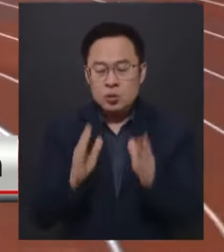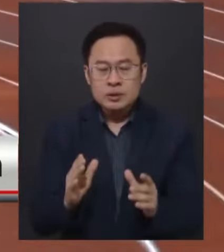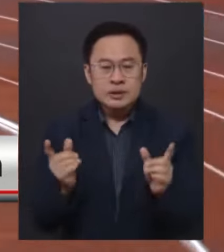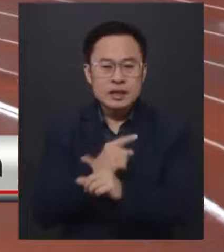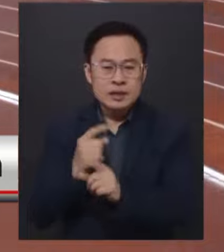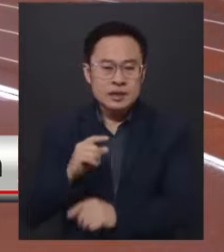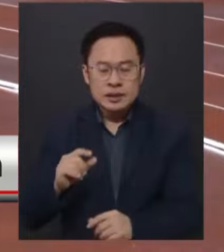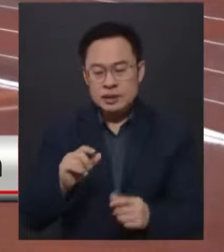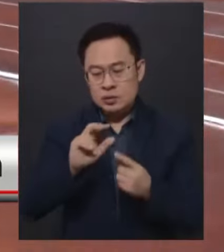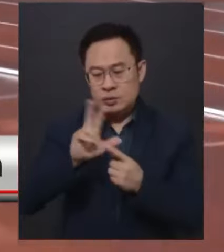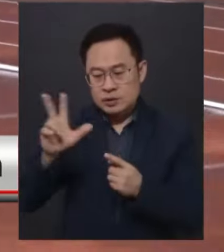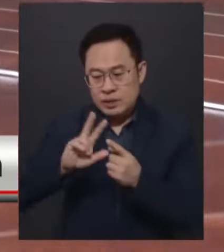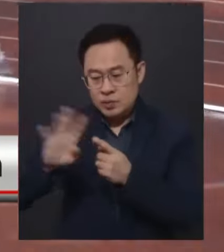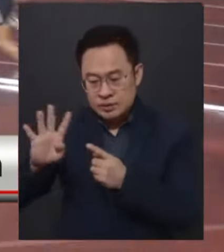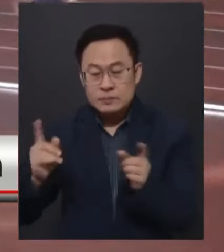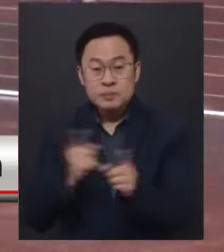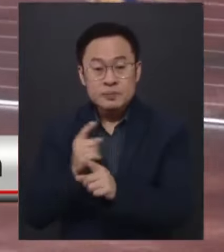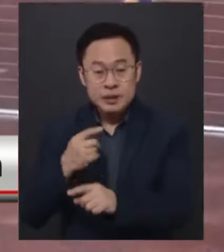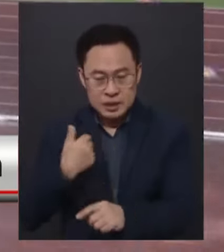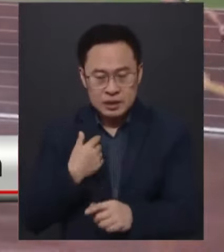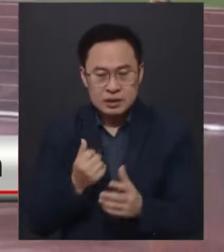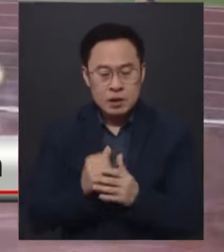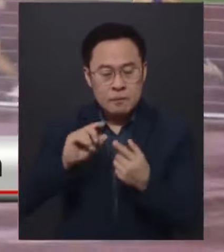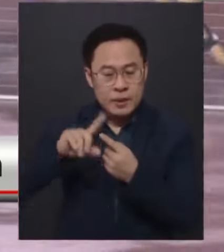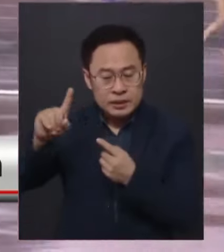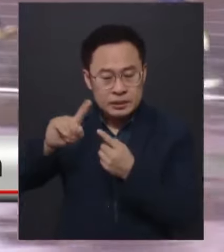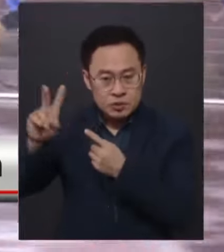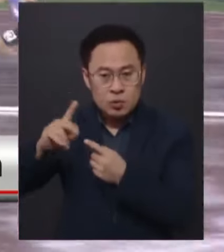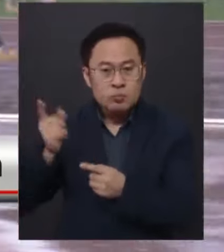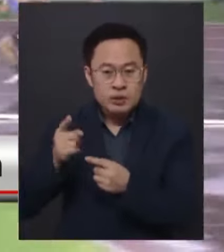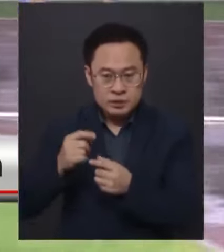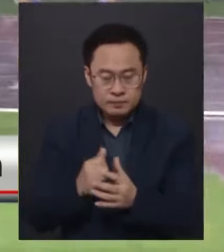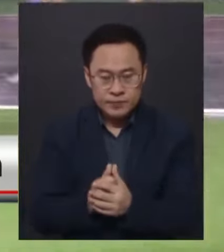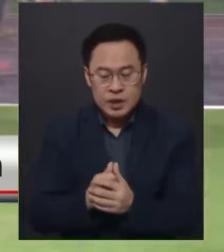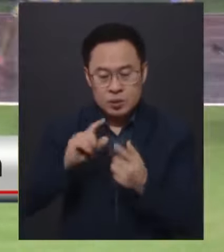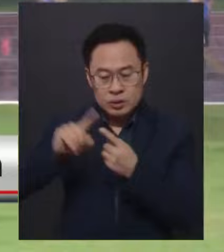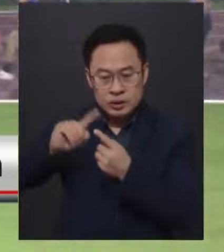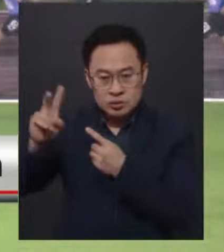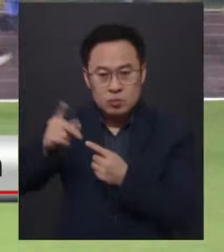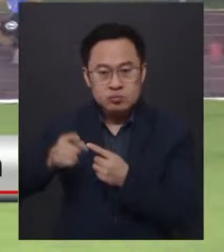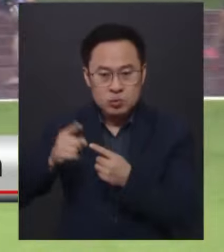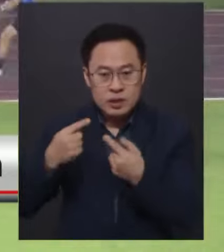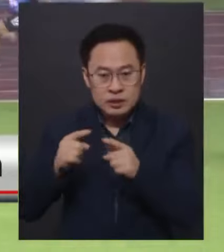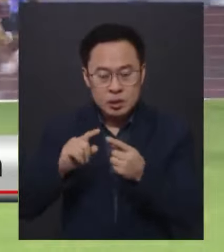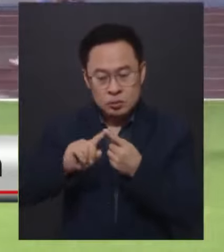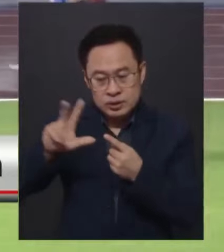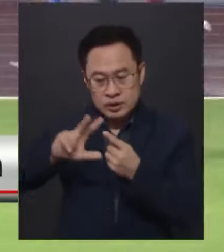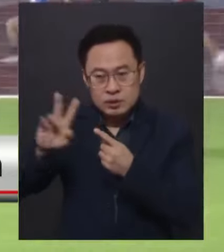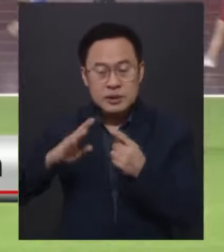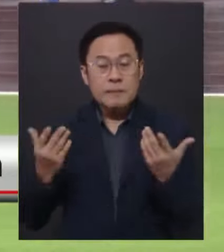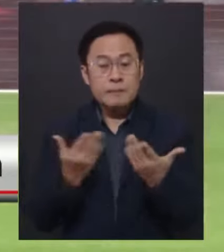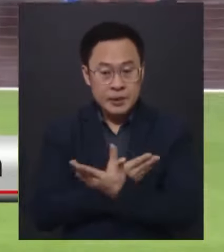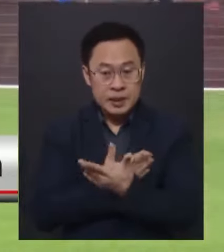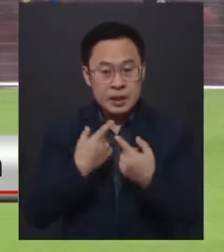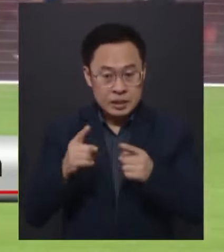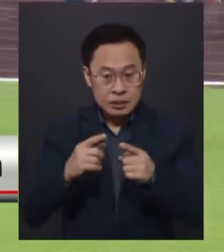แทนในไม้ที่ 3และไม้ที่ 4ส่วนไม้ 1กับไม้ 2ก็ยังเป็นนัดวัเอี่ยมอุดมและสรัดาบบังนะครับผลปรากฏว่าทีม